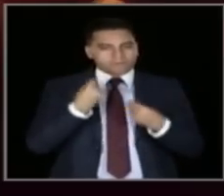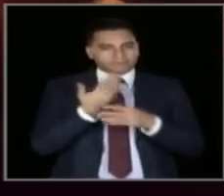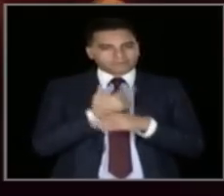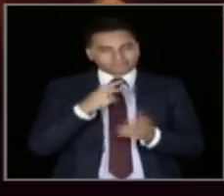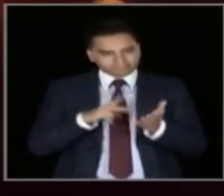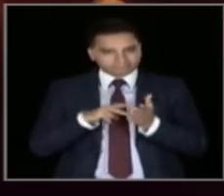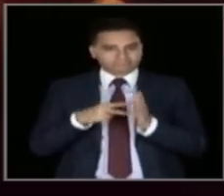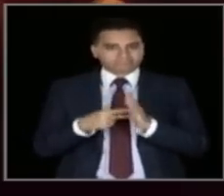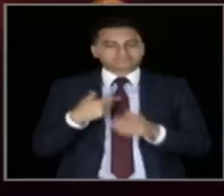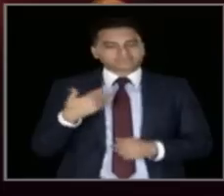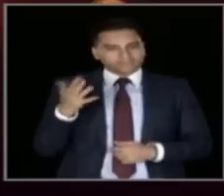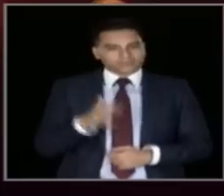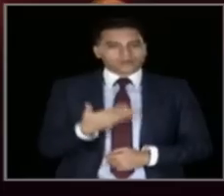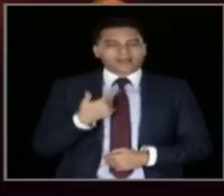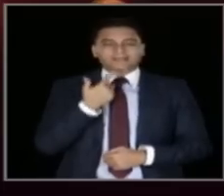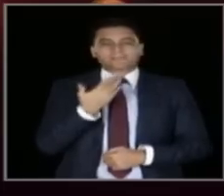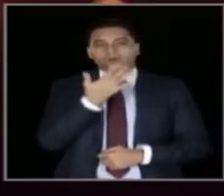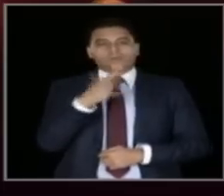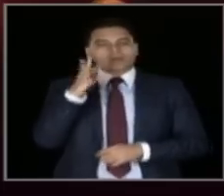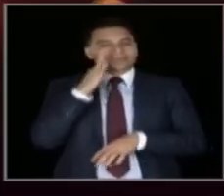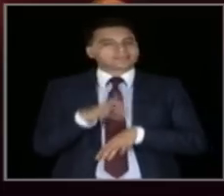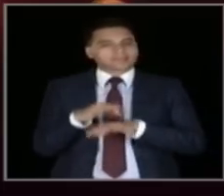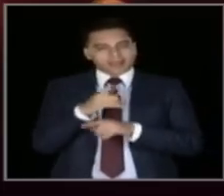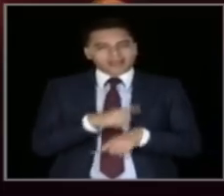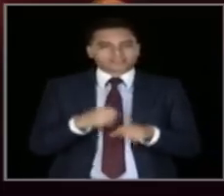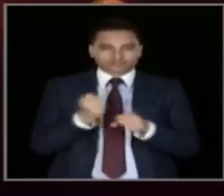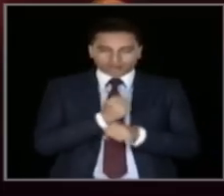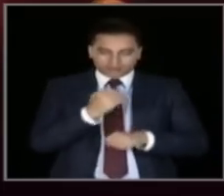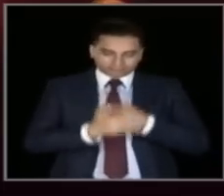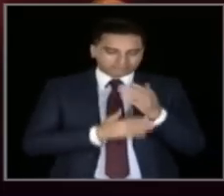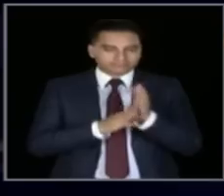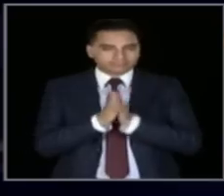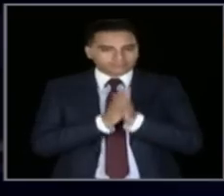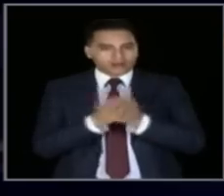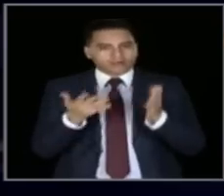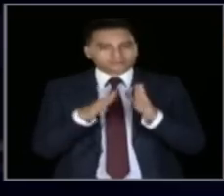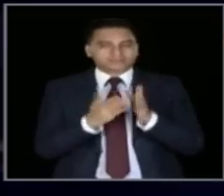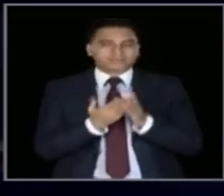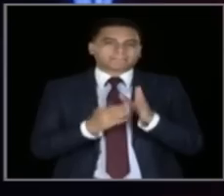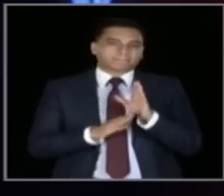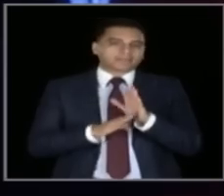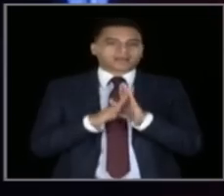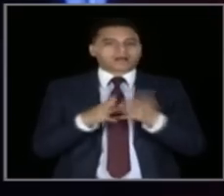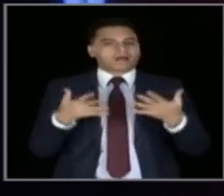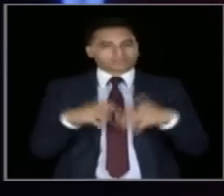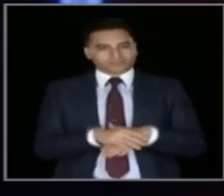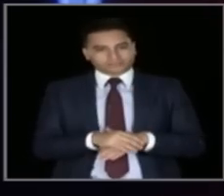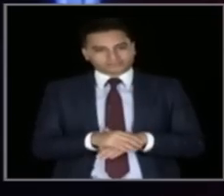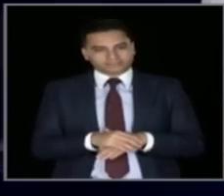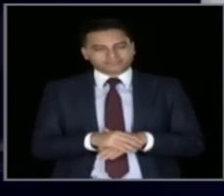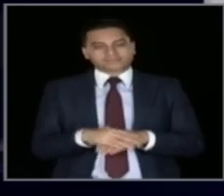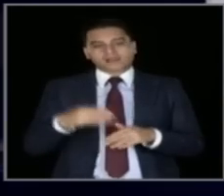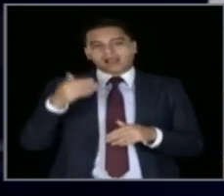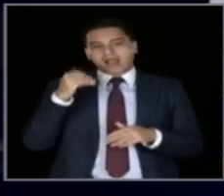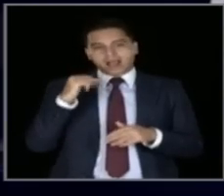ويعني اتمنى ان كل غيري يبقى برضو يدوس على نفسه ويجتهد ويوصل لنجاح اكتر. هايل. احمد